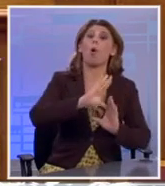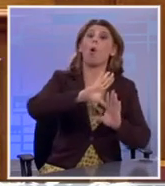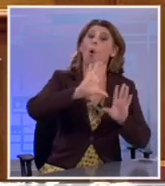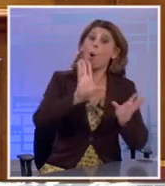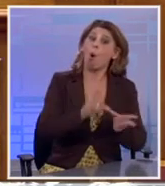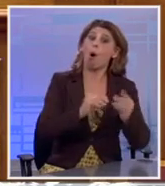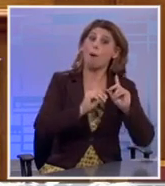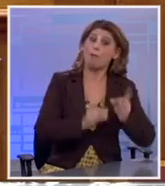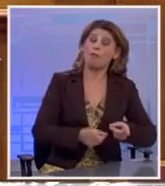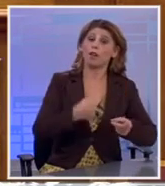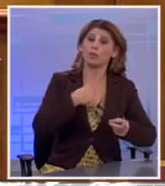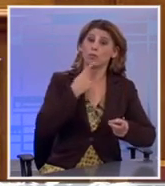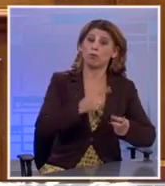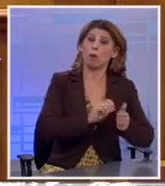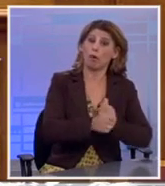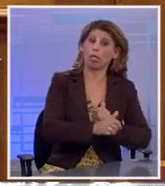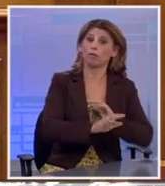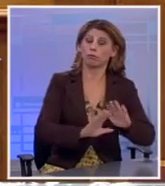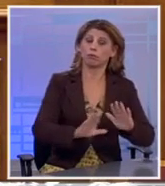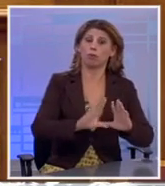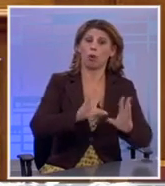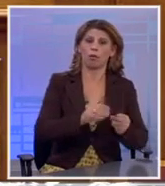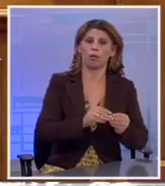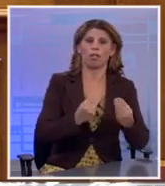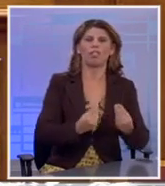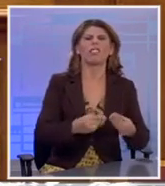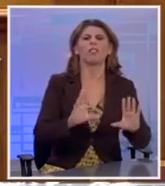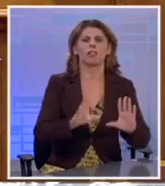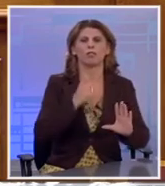λένε οι αποφάσεις που τους αποκαθιστούν. Δεν είναι ωραίο,